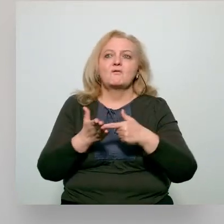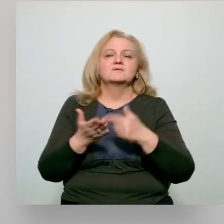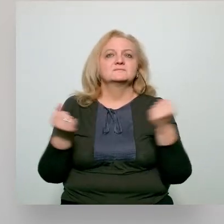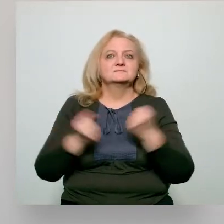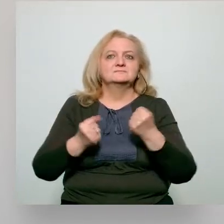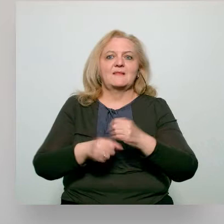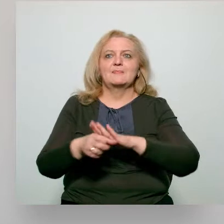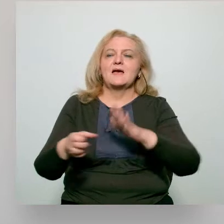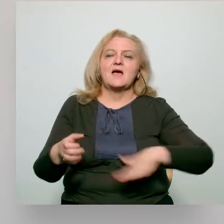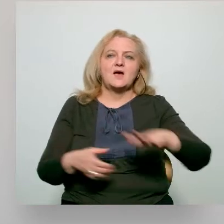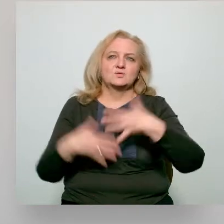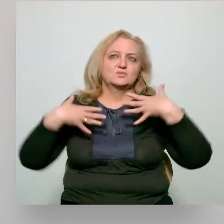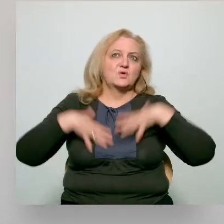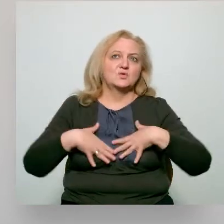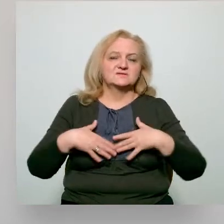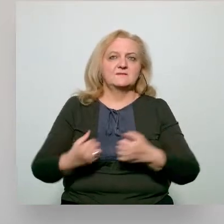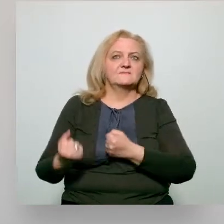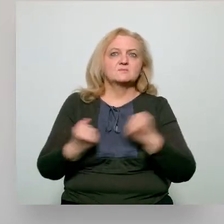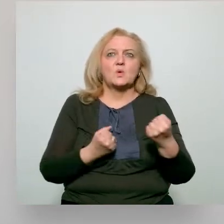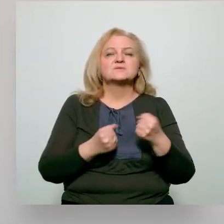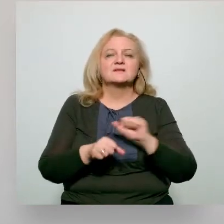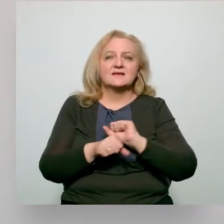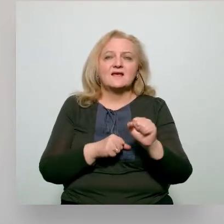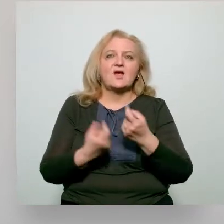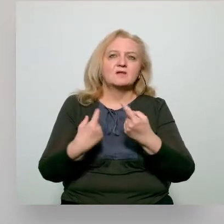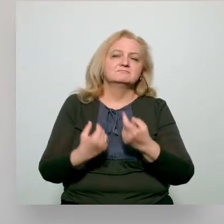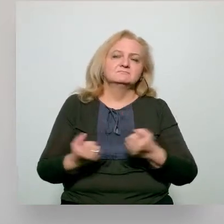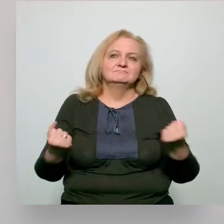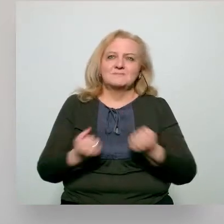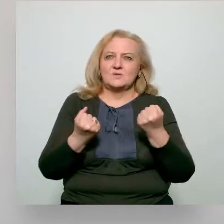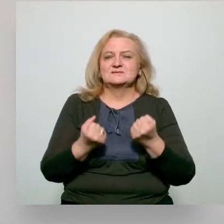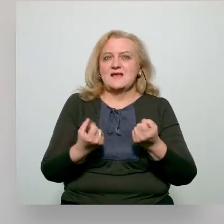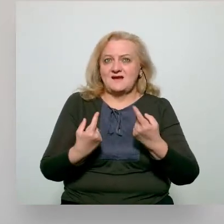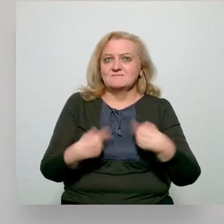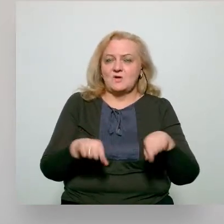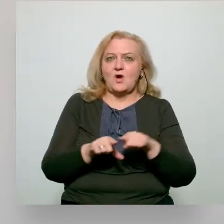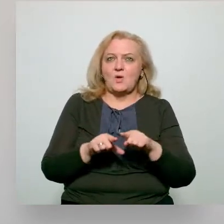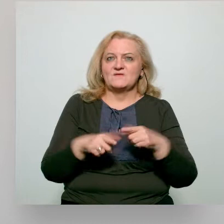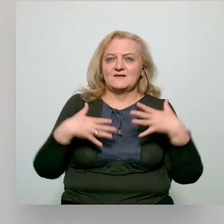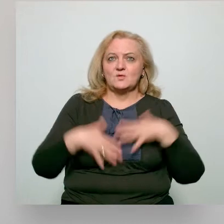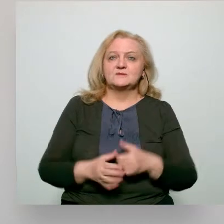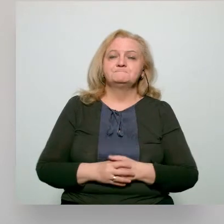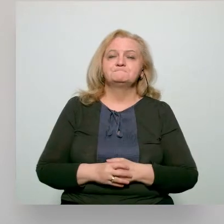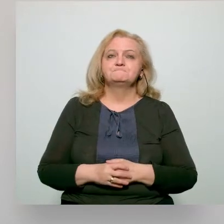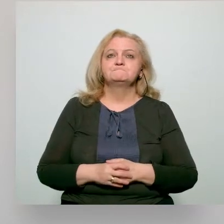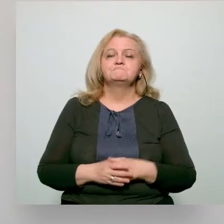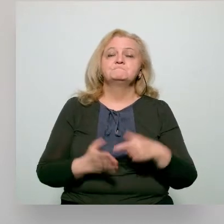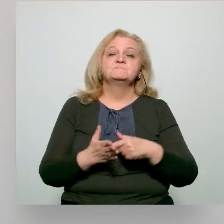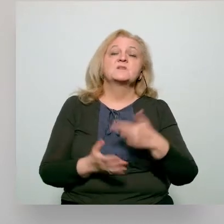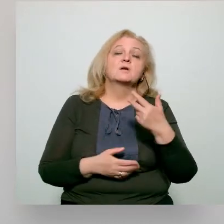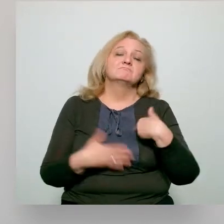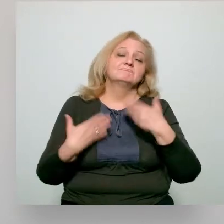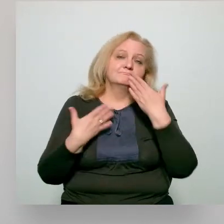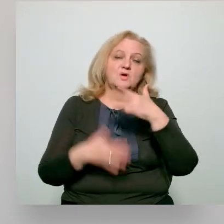wzmocnienia tożsamości obywatelskiej trwają. I to, co pokazuje socjologia, a